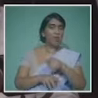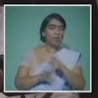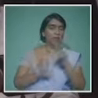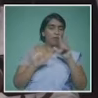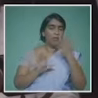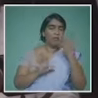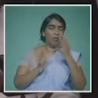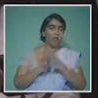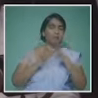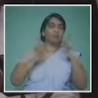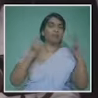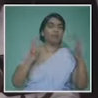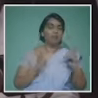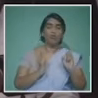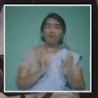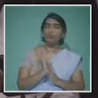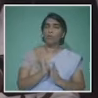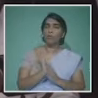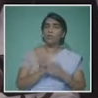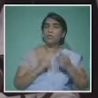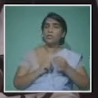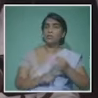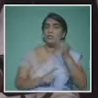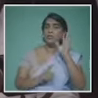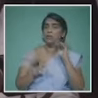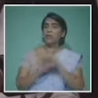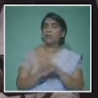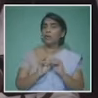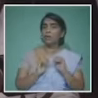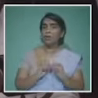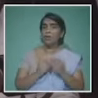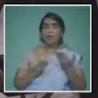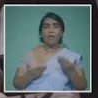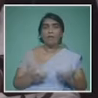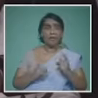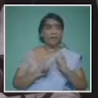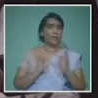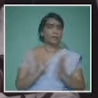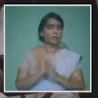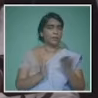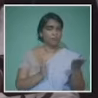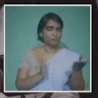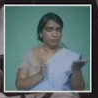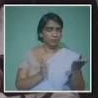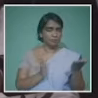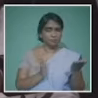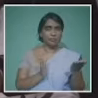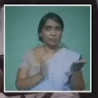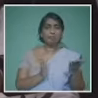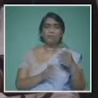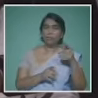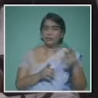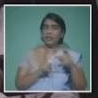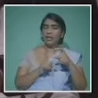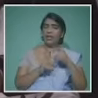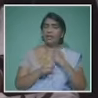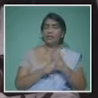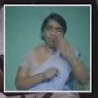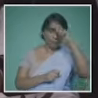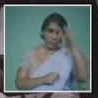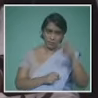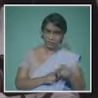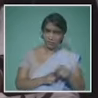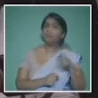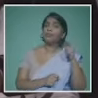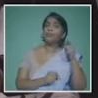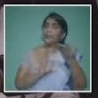කරේ. කවුද ඒ කමිටුවේ සභාපති හැටියට හිටියේ? වර්තමාන අග්‍රාමාත්‍යතුමා දිනේෂ් ගුණවර්ධන මැතිතුමා.